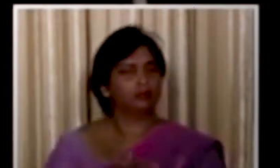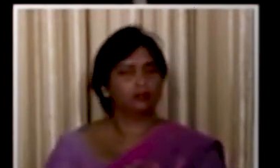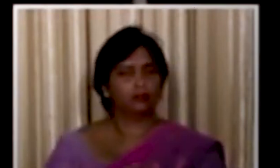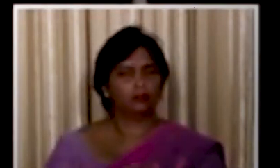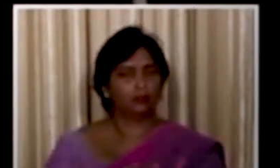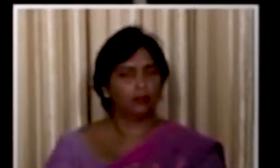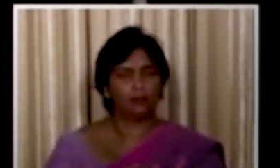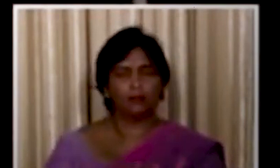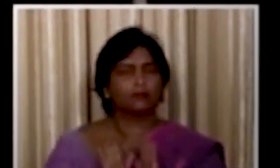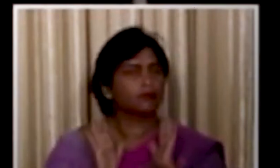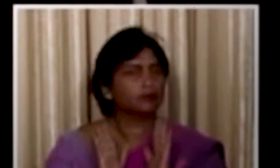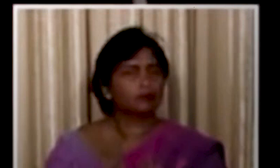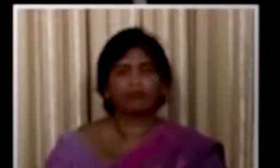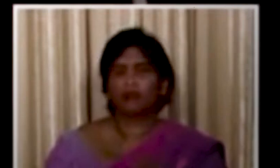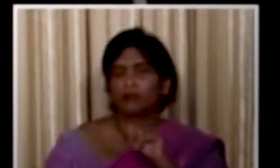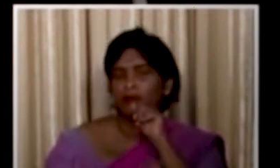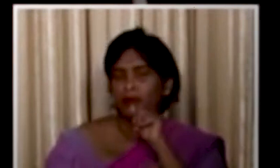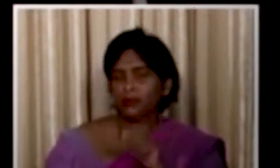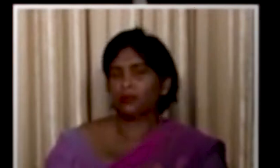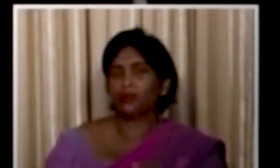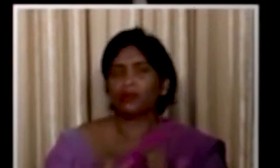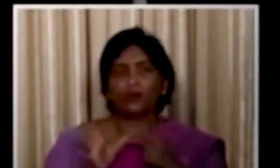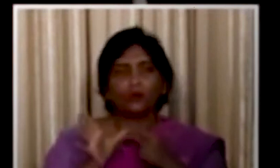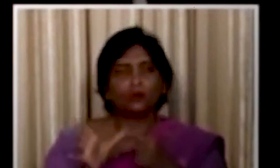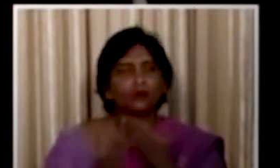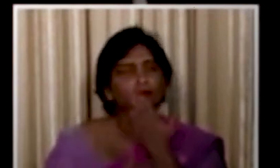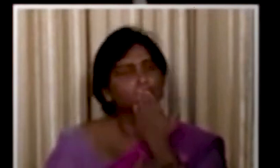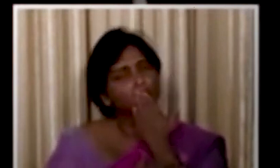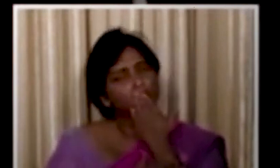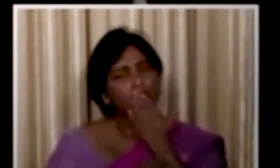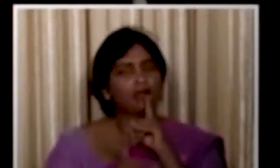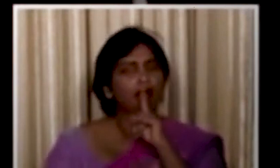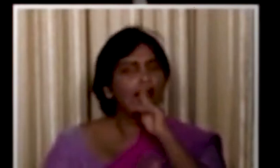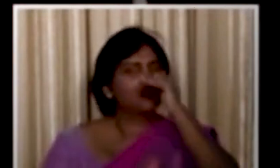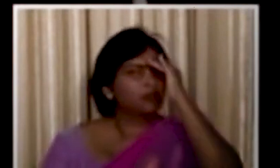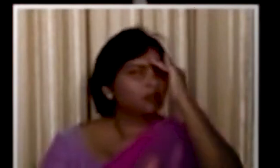ஆனால் எந்த விதமான ஒரு பதிலும் இல்லை, ஒரு நடவடிக்கையும் இல்லை.